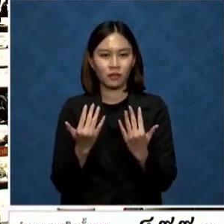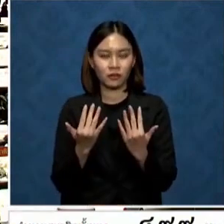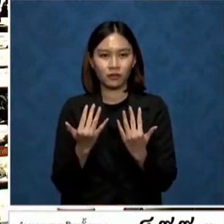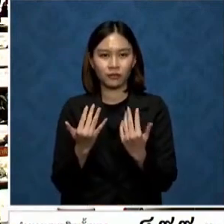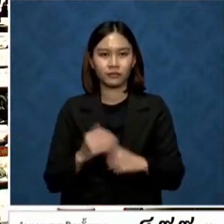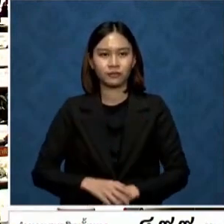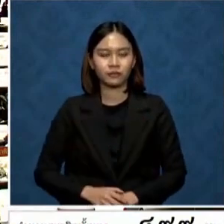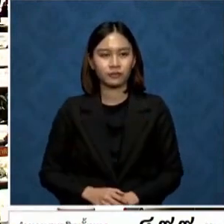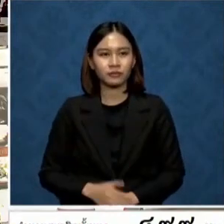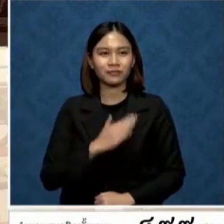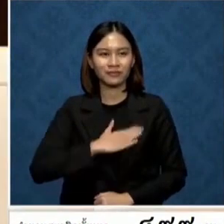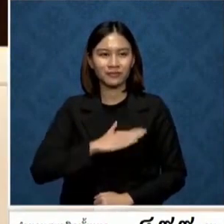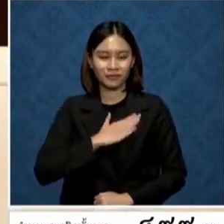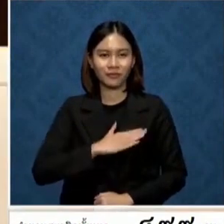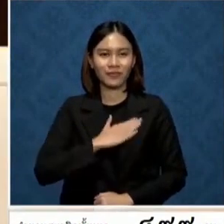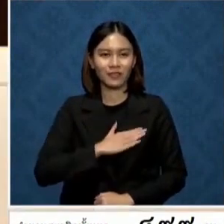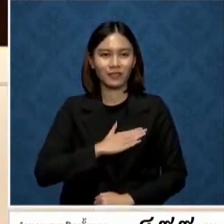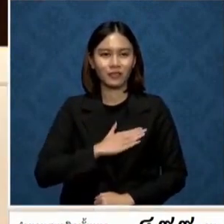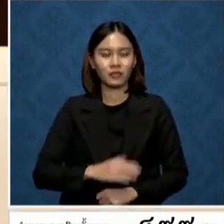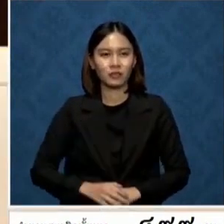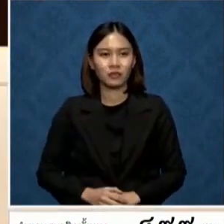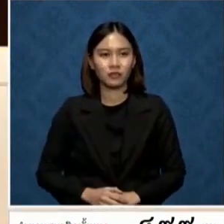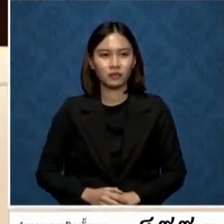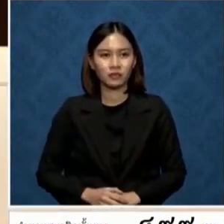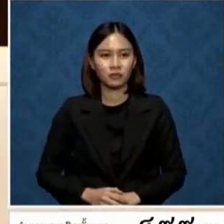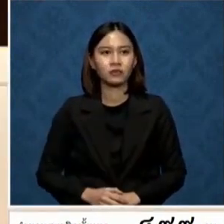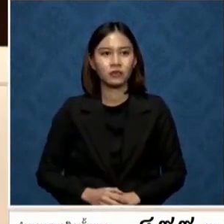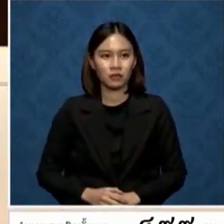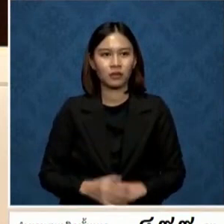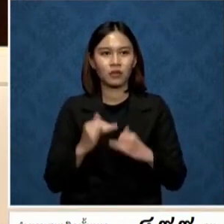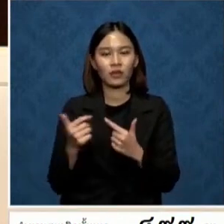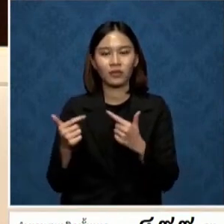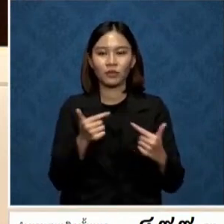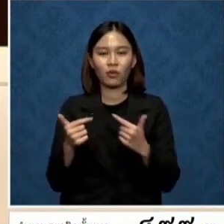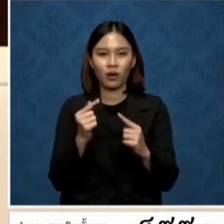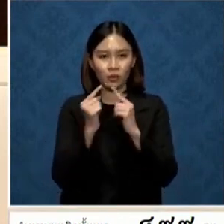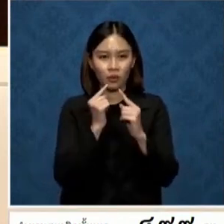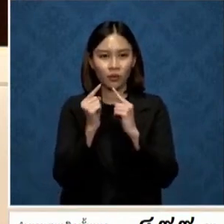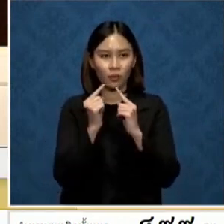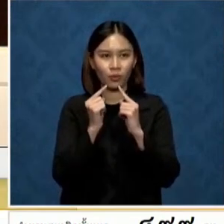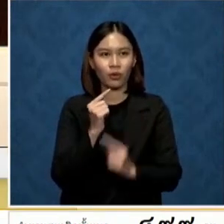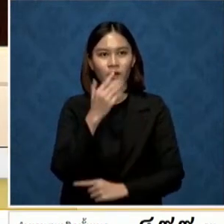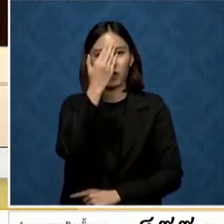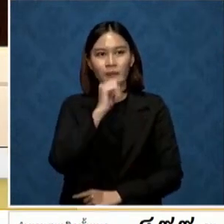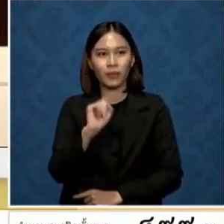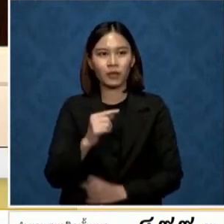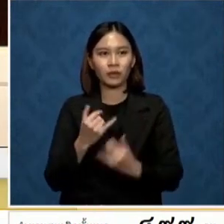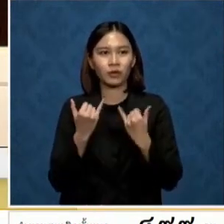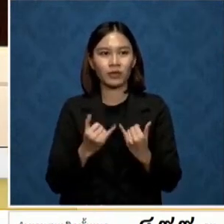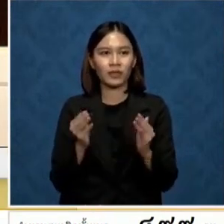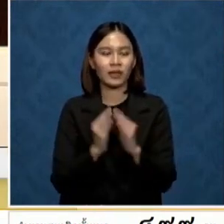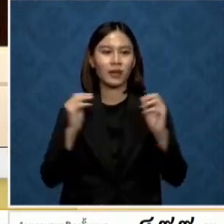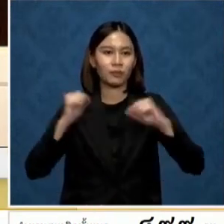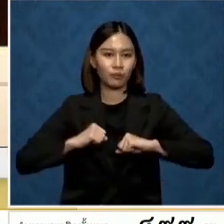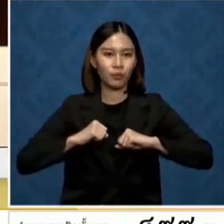ฮะเดี๋ยวใจเย็นๆกันนะครับก็เดี๋ยวคงจะต้องถกเถียงกันสักนิดน้อยนะครับเพราะว่าตอนนี้การลงคะแนน